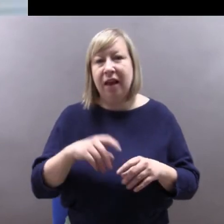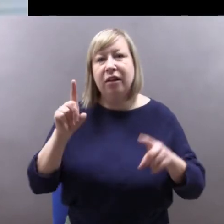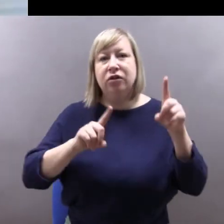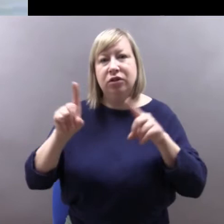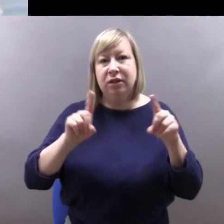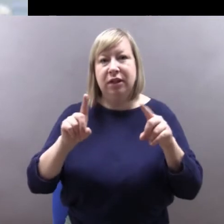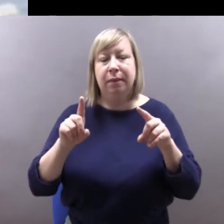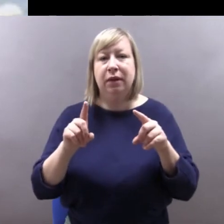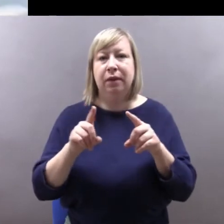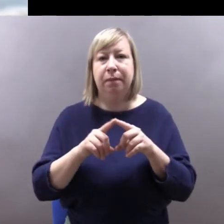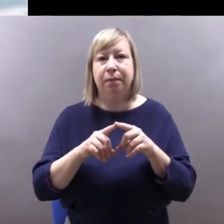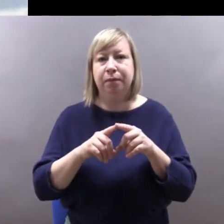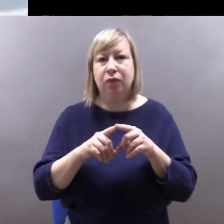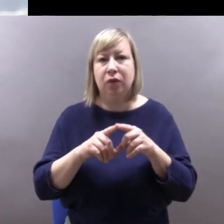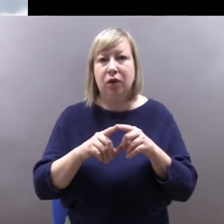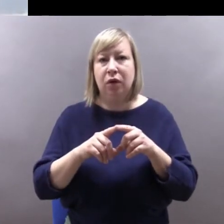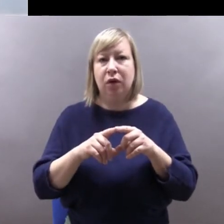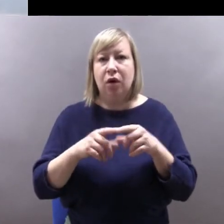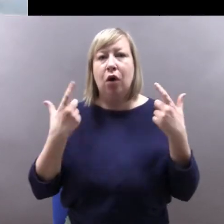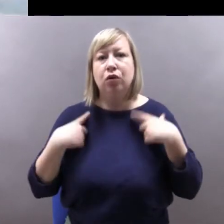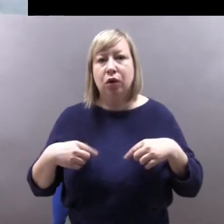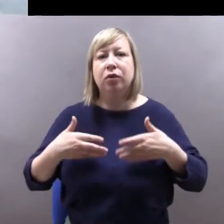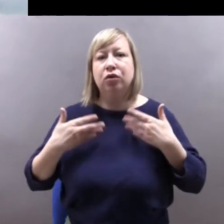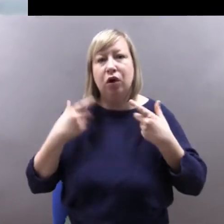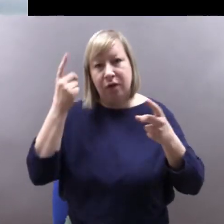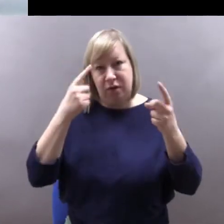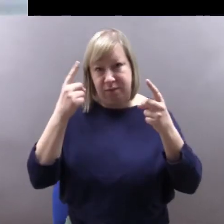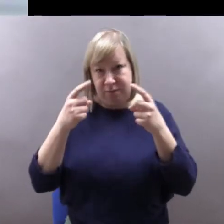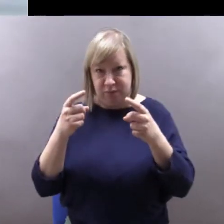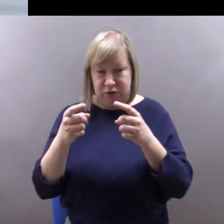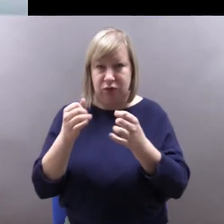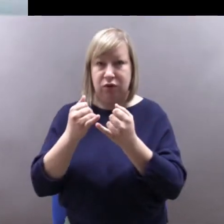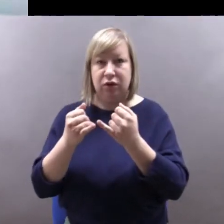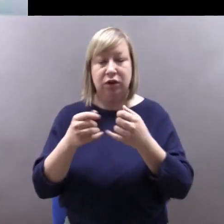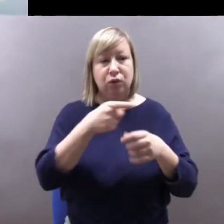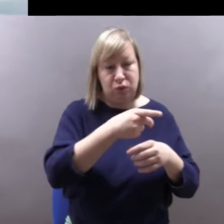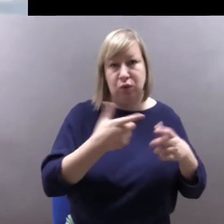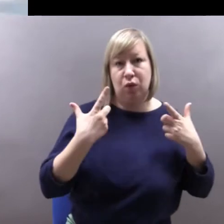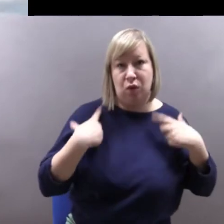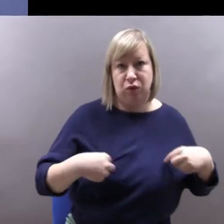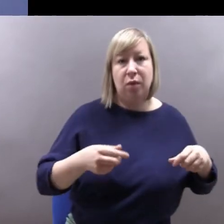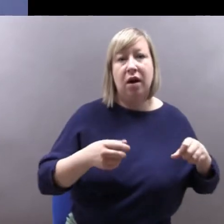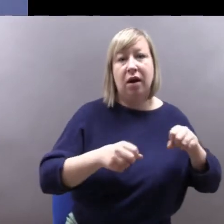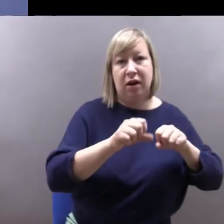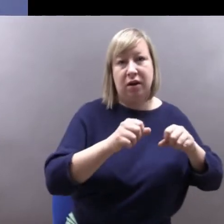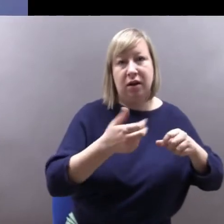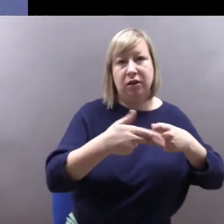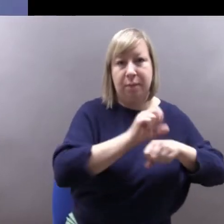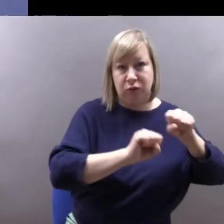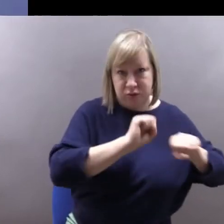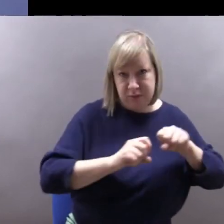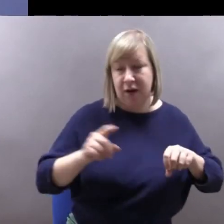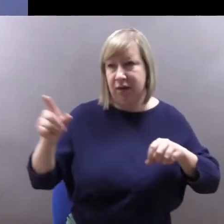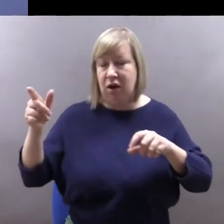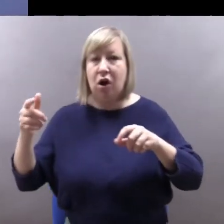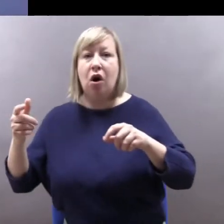sprawni, że jeśli przyjdą do osoby z niepełnosprawnością, to one robią jej dobrze.